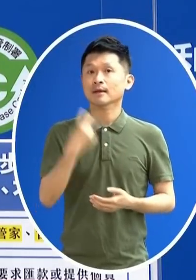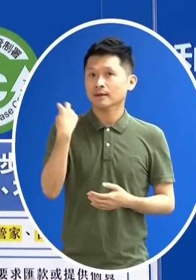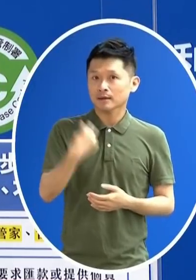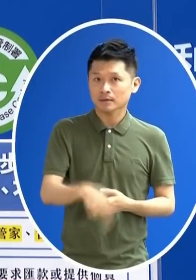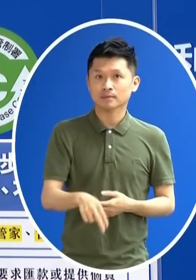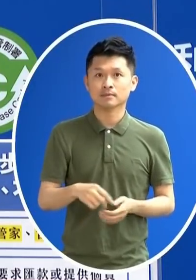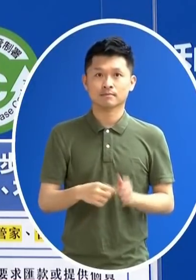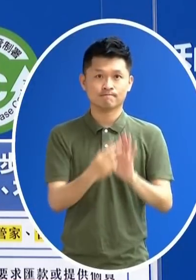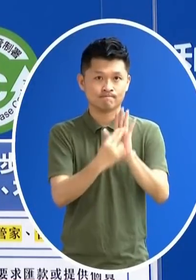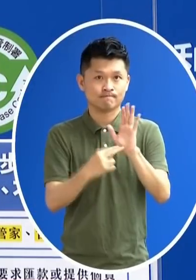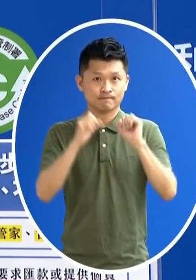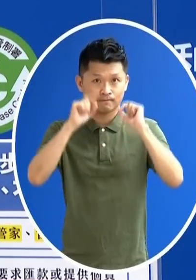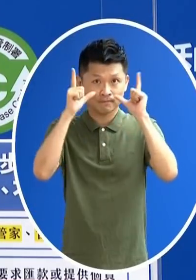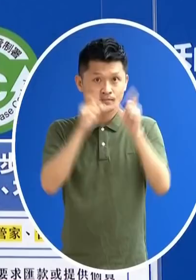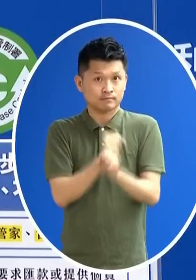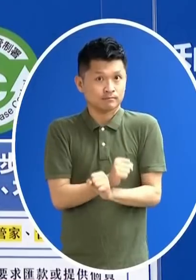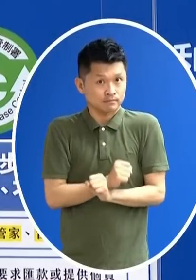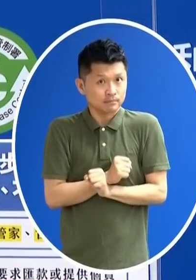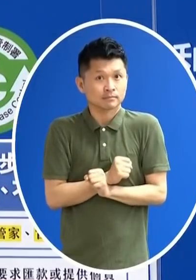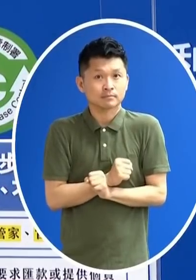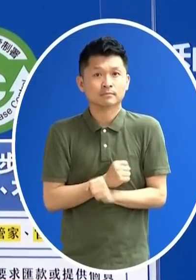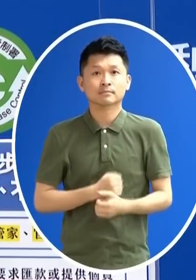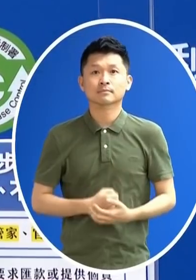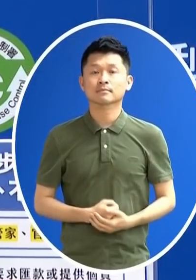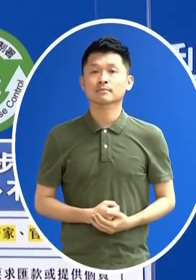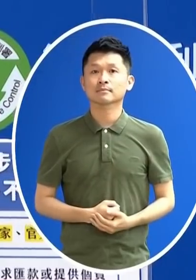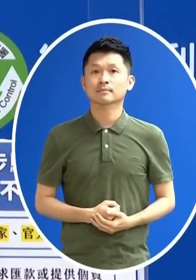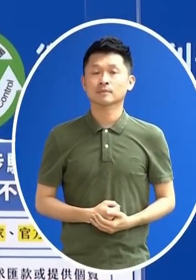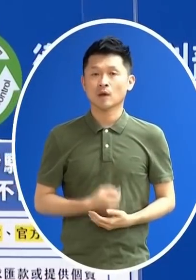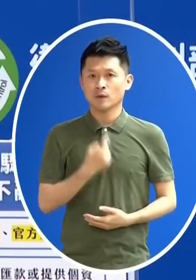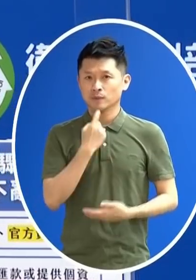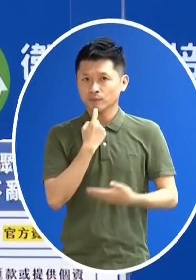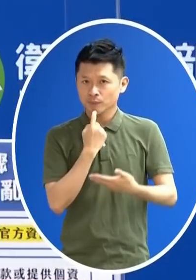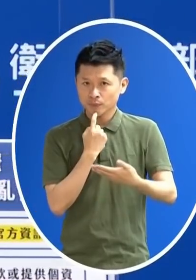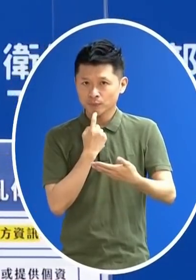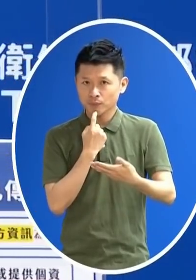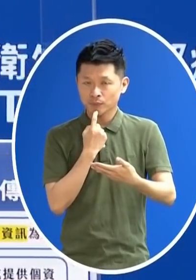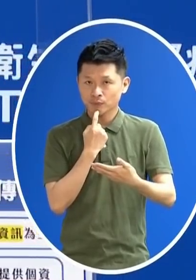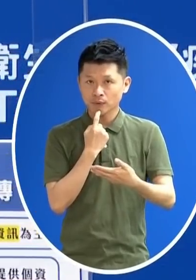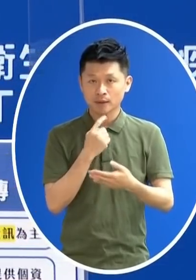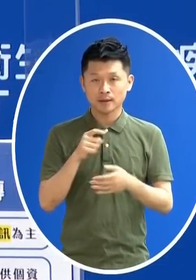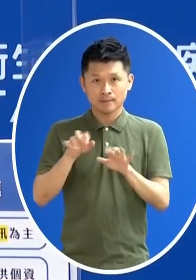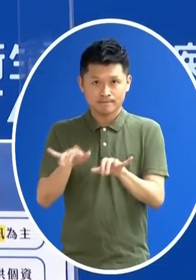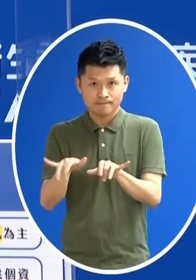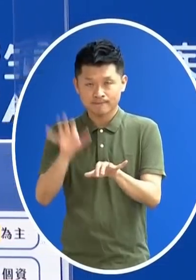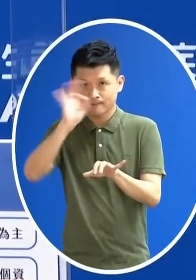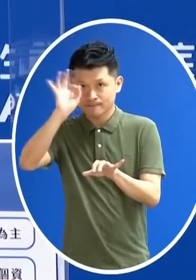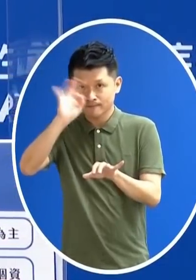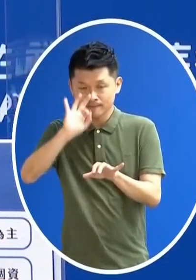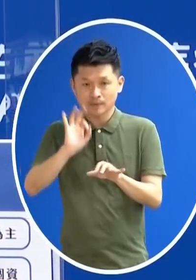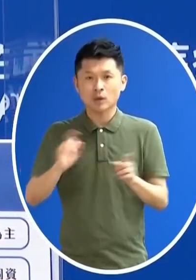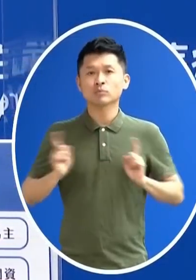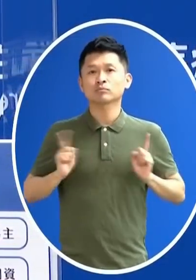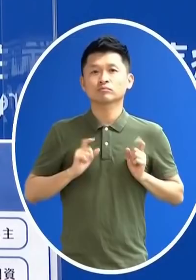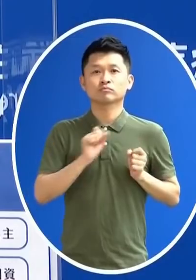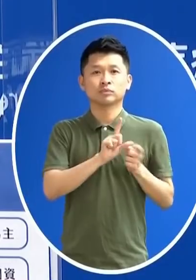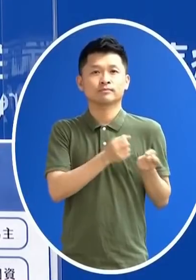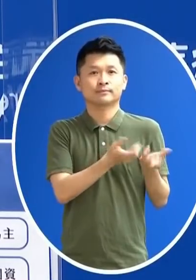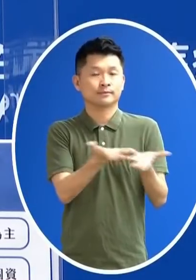的再次的提醒这个多疑多查不乱传这样的一个概念。